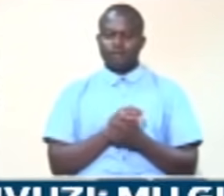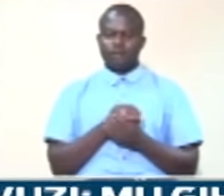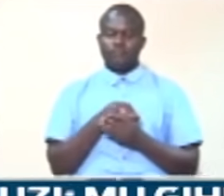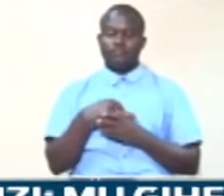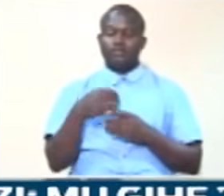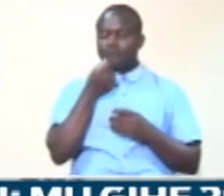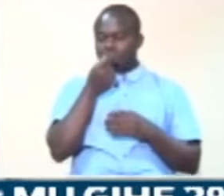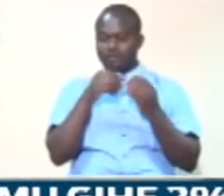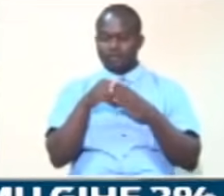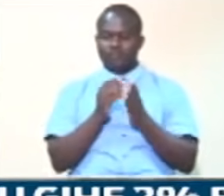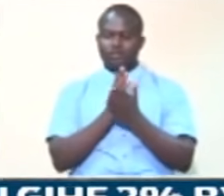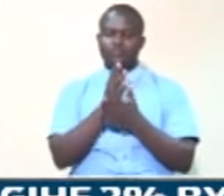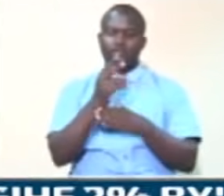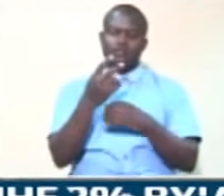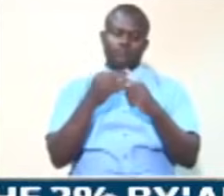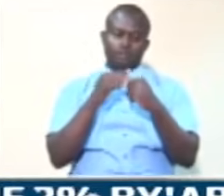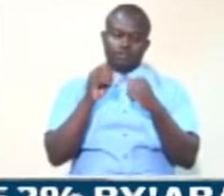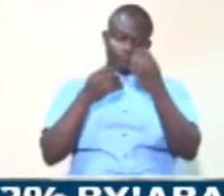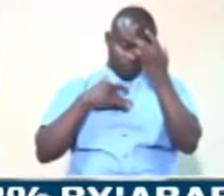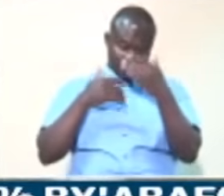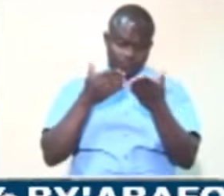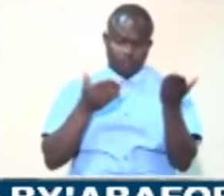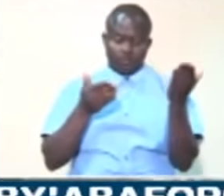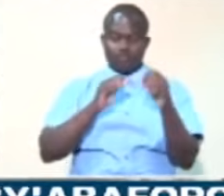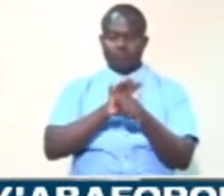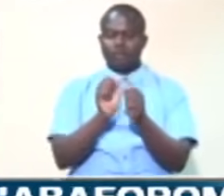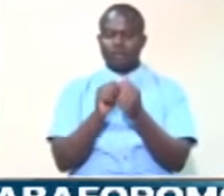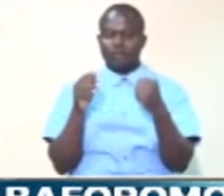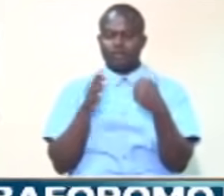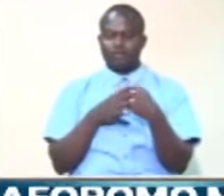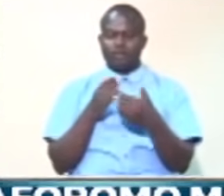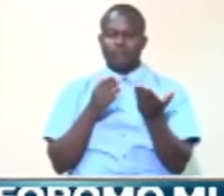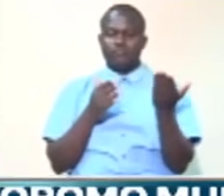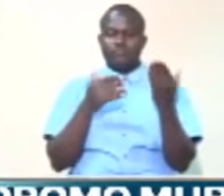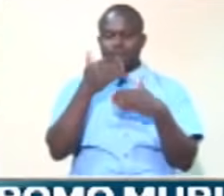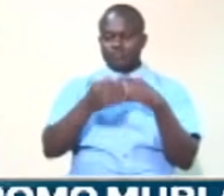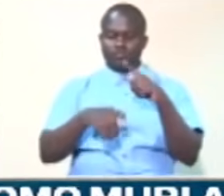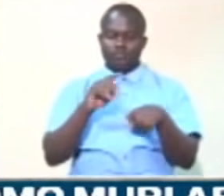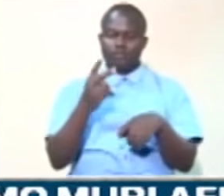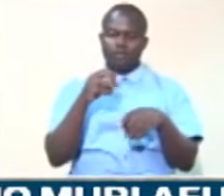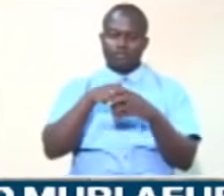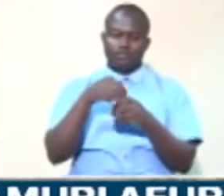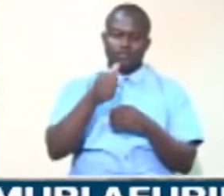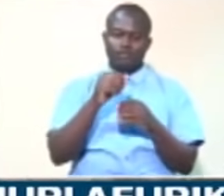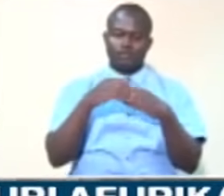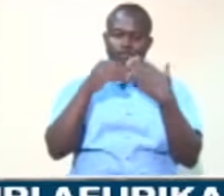Abaforomo n'abagiza 280 nibo banduye iki cyorezo cya COVID-19 kinahitana babiri muri bo Umuyobozi w'ihuriro ry'abaforomo n'ababyaza